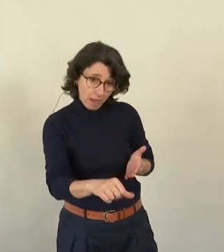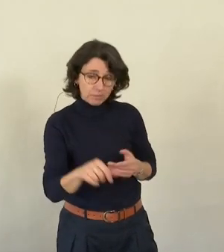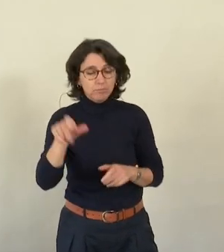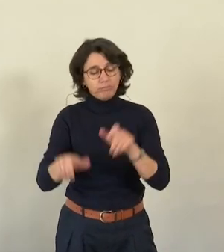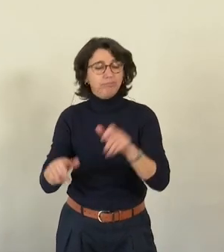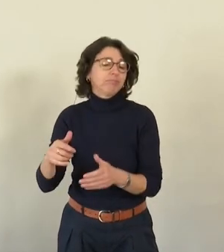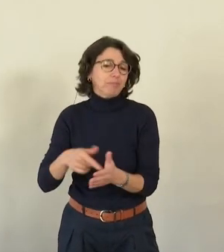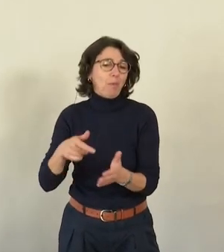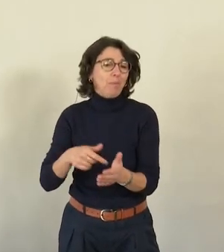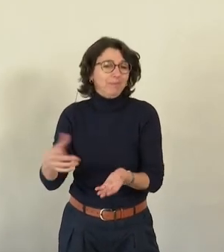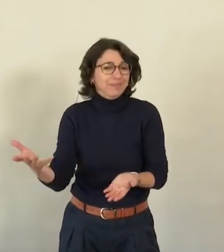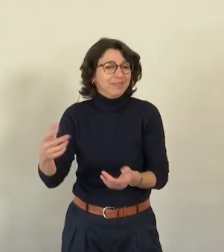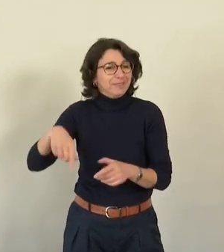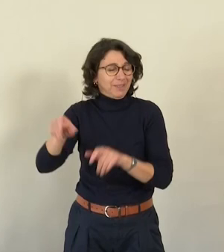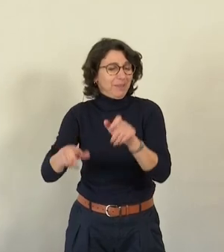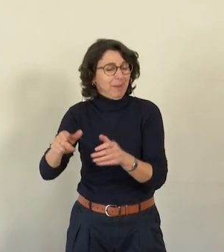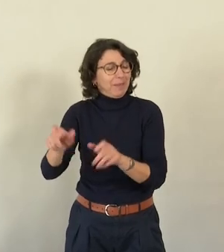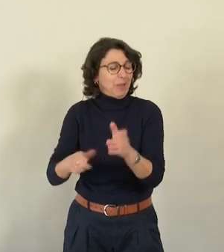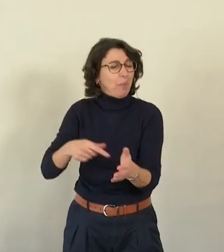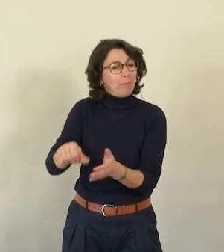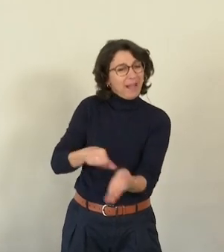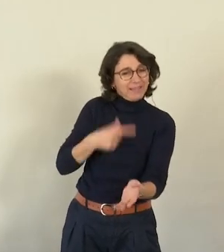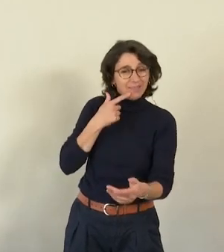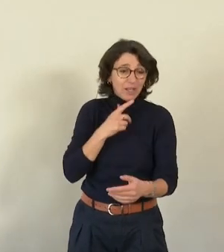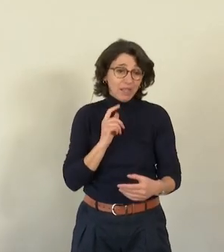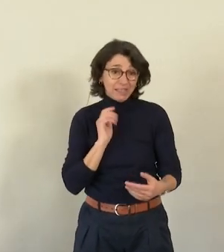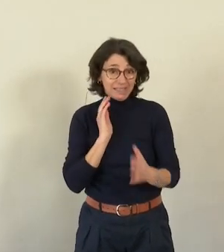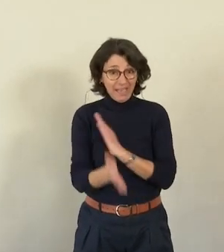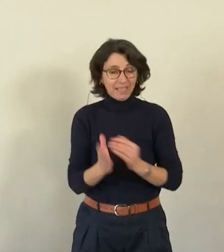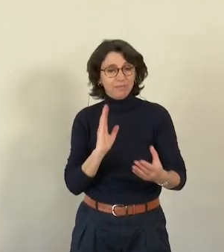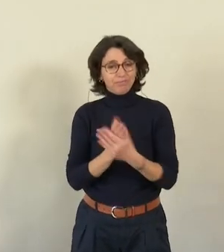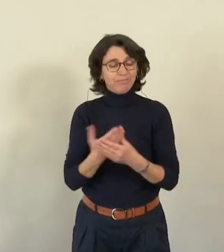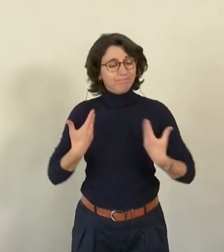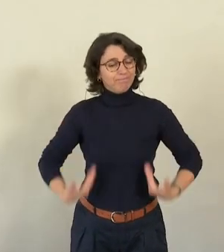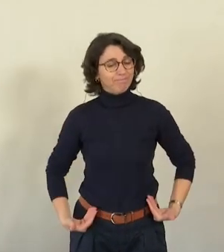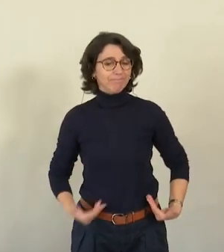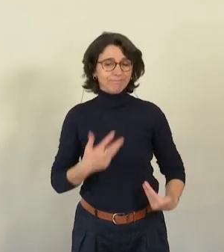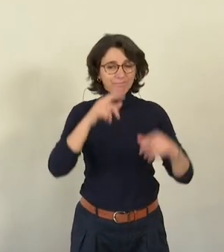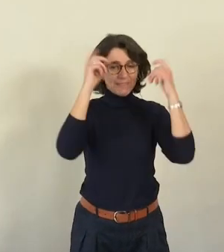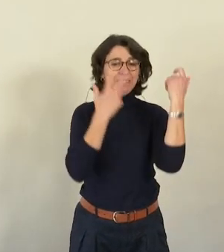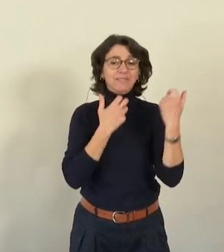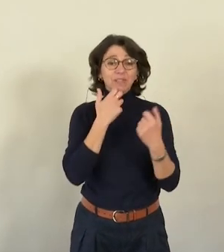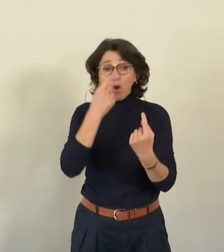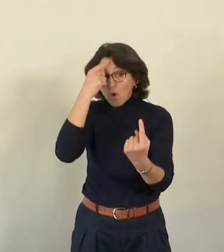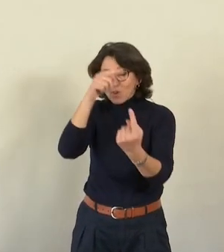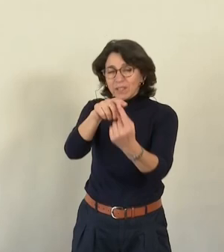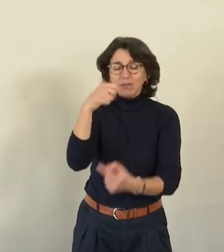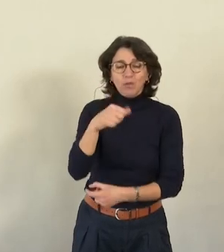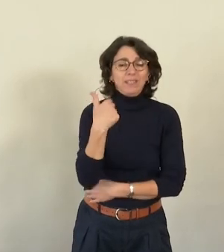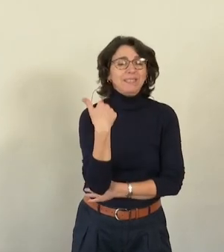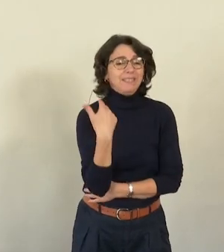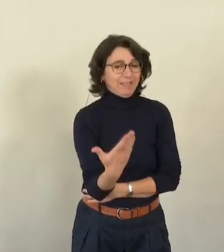intervenir médiatiquement comme partie civile et je pense que c'est le seul objectif qui motive